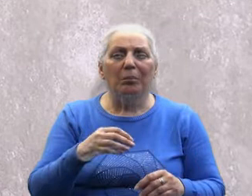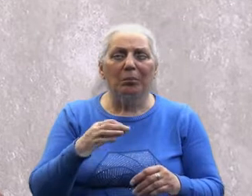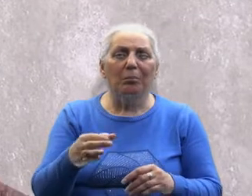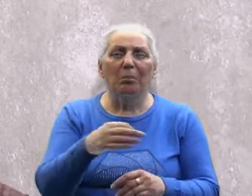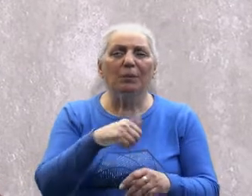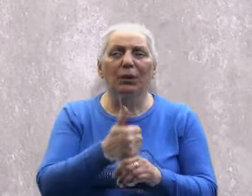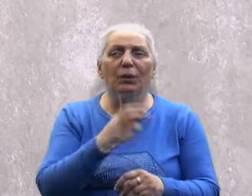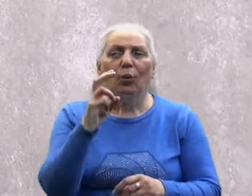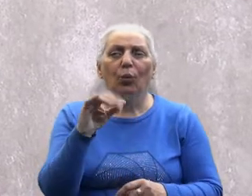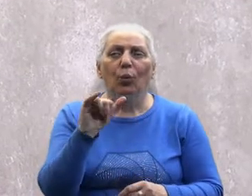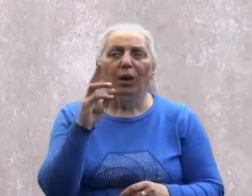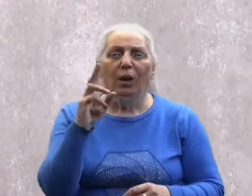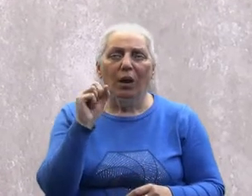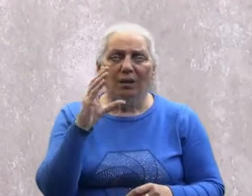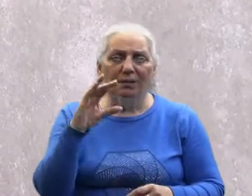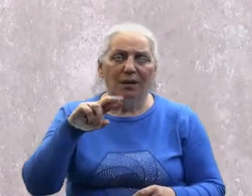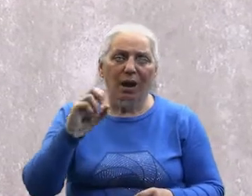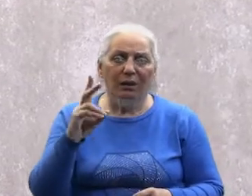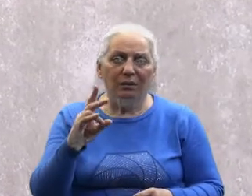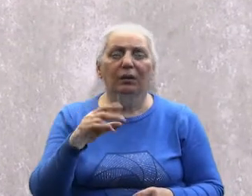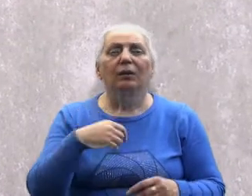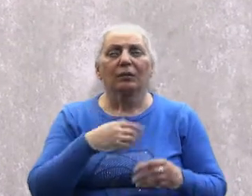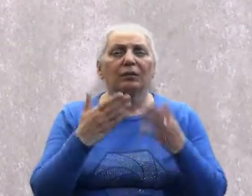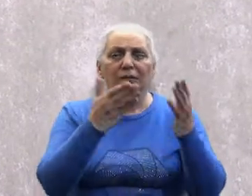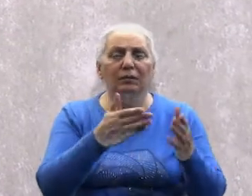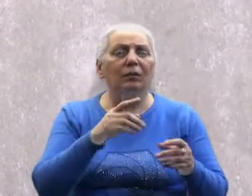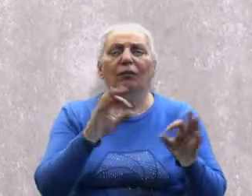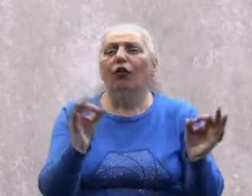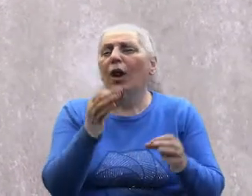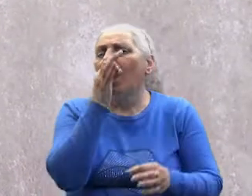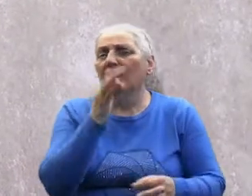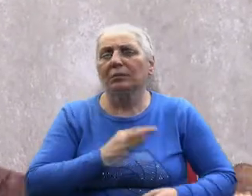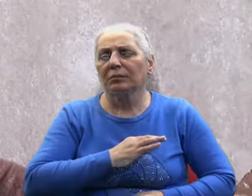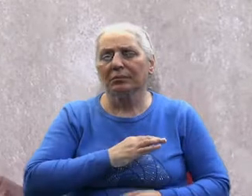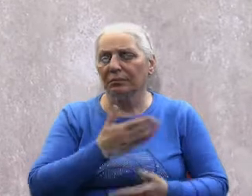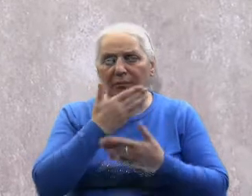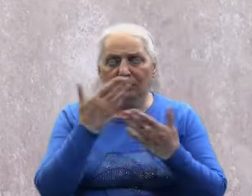ներկայացնի, արձական չէ, ամեն չէ սովոր չենք բողոչելու,